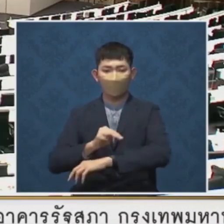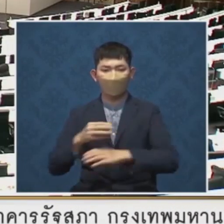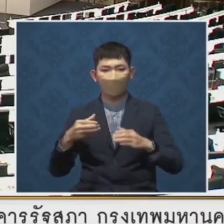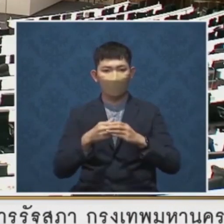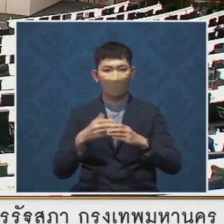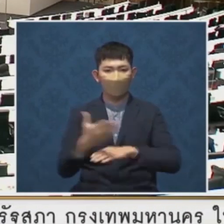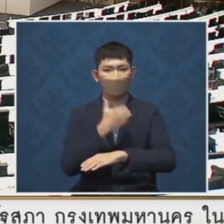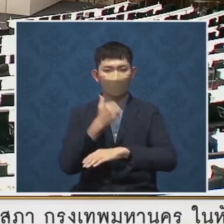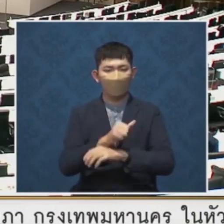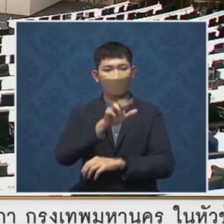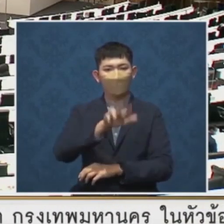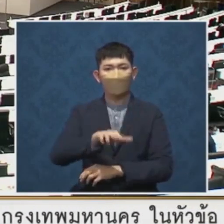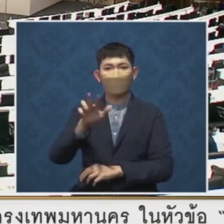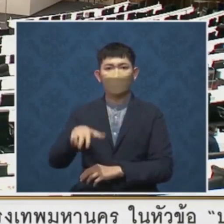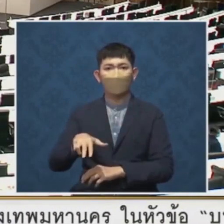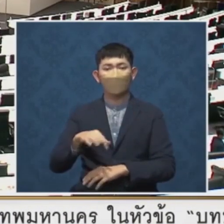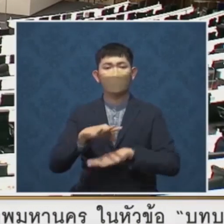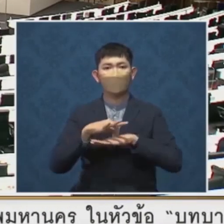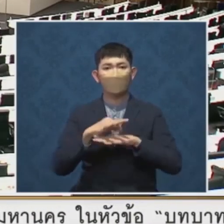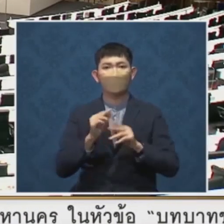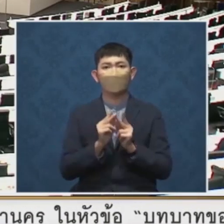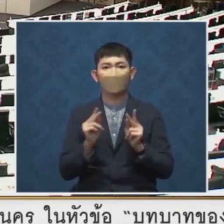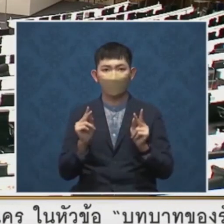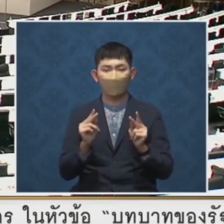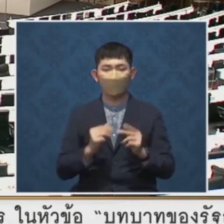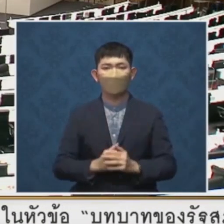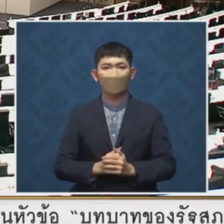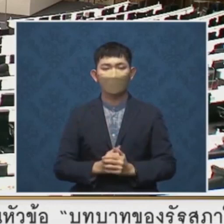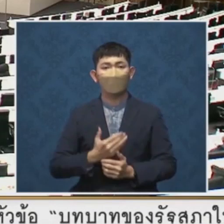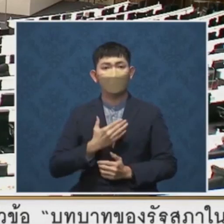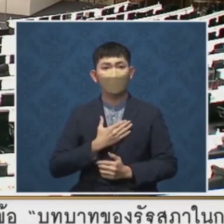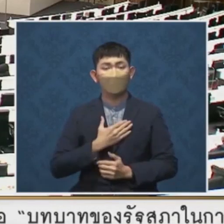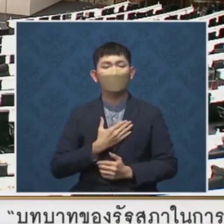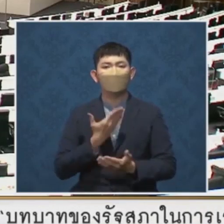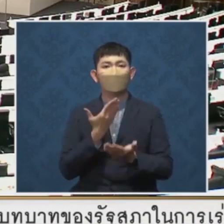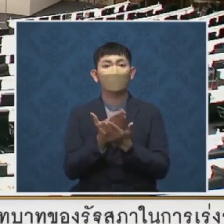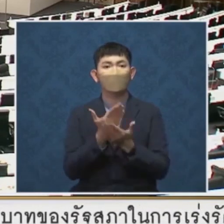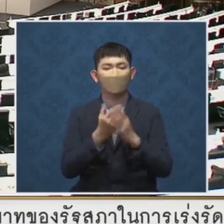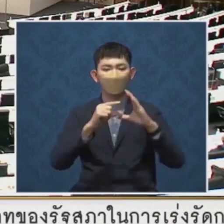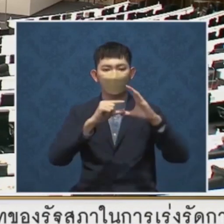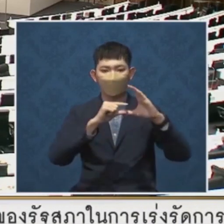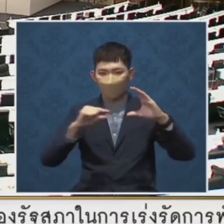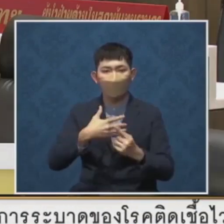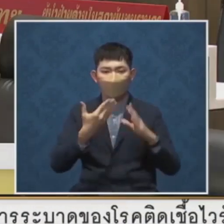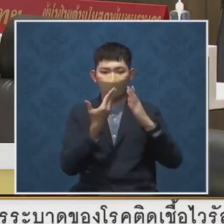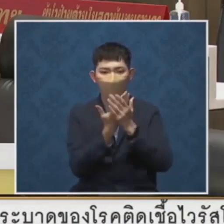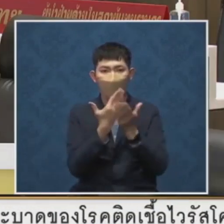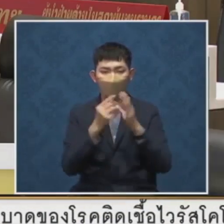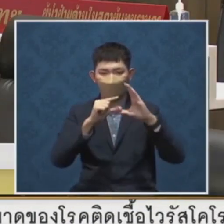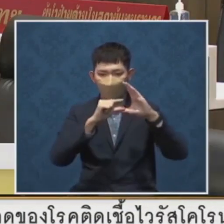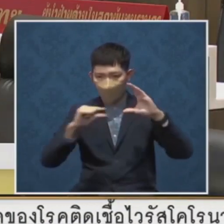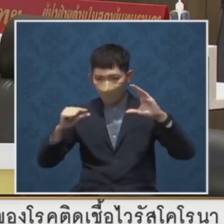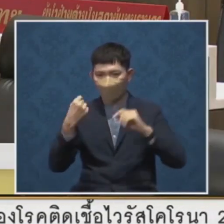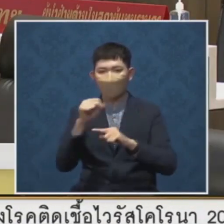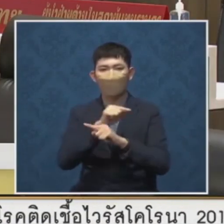ก็ยังไม่ประกาศใช้ล่าสุดวุฒิสภาเข้าชื่อกันให้ศาลรัฐธรรมนูญตีความร่